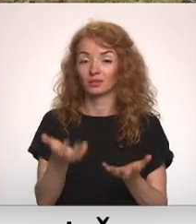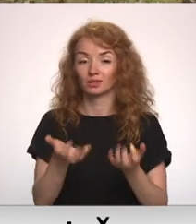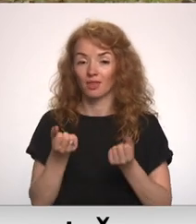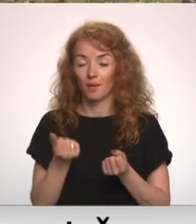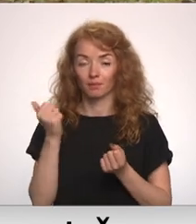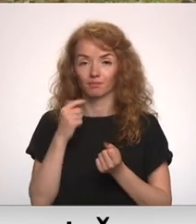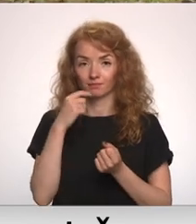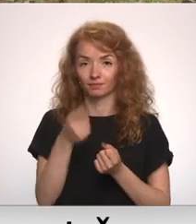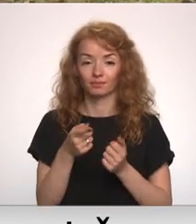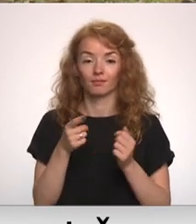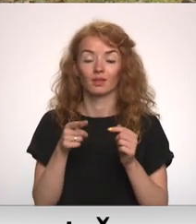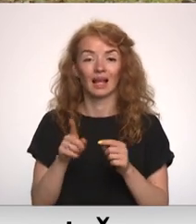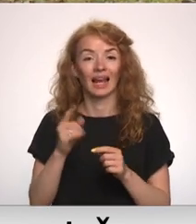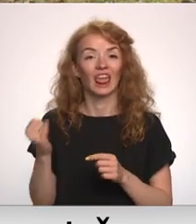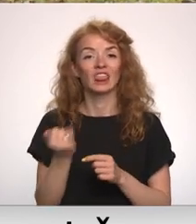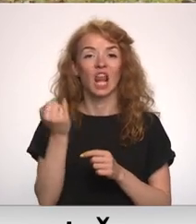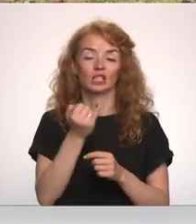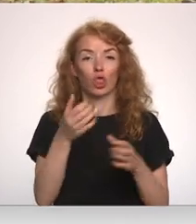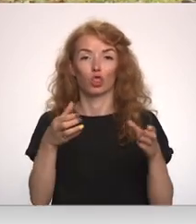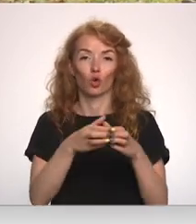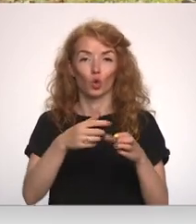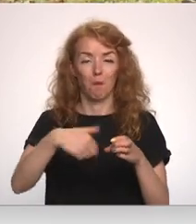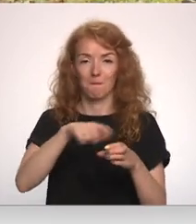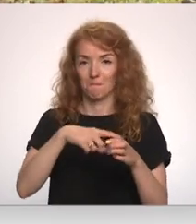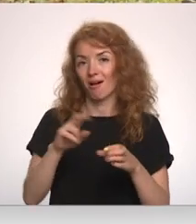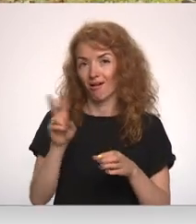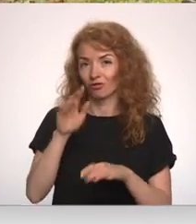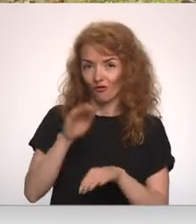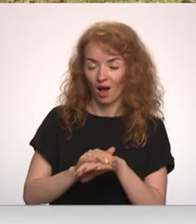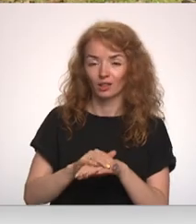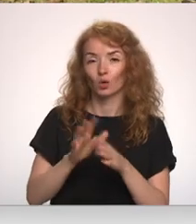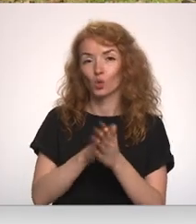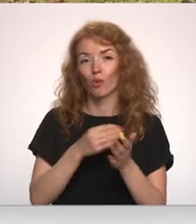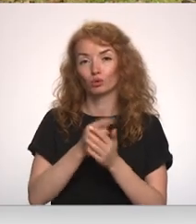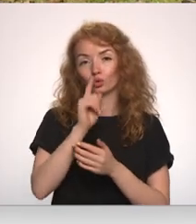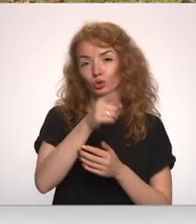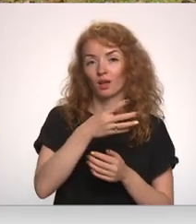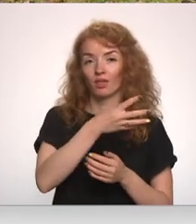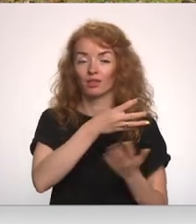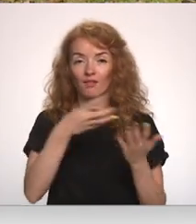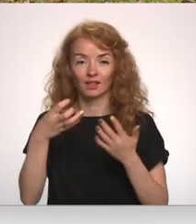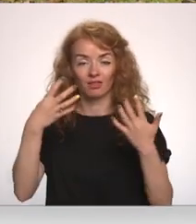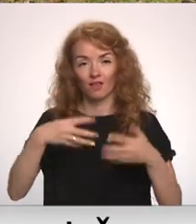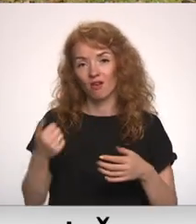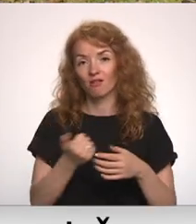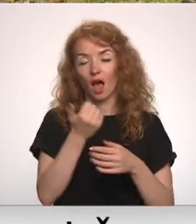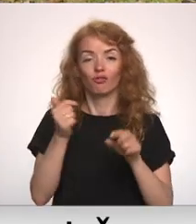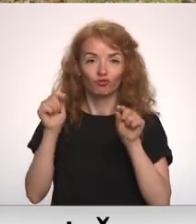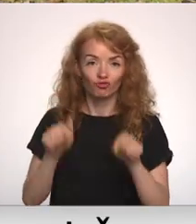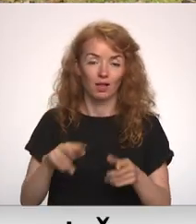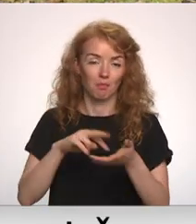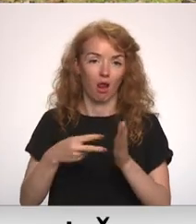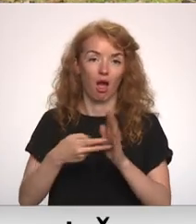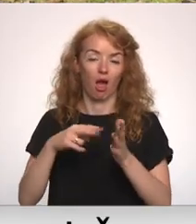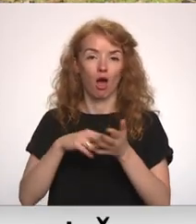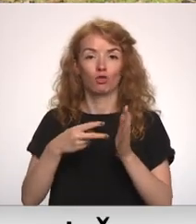ir noteikta interesentu grupa, kas jau faktiski kopš 90. Gadiem ir šeit iecerējuši, laikam